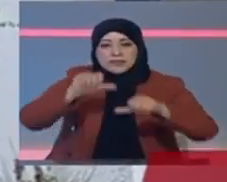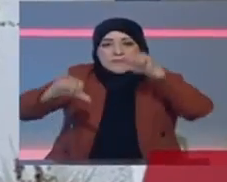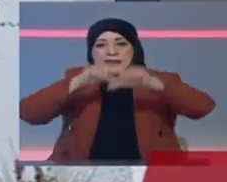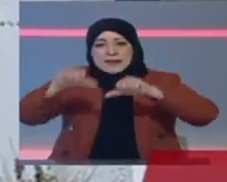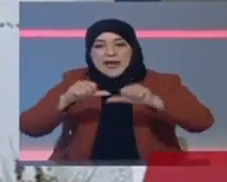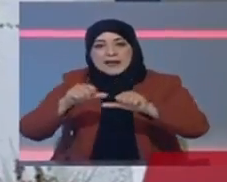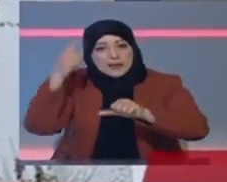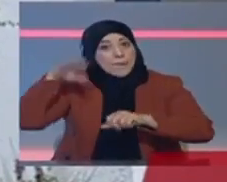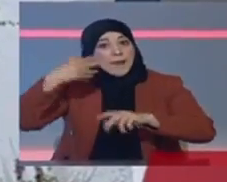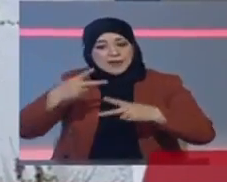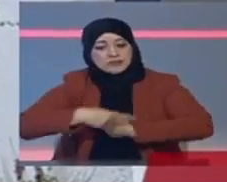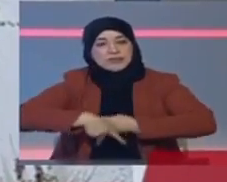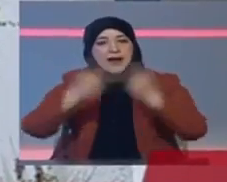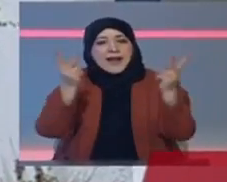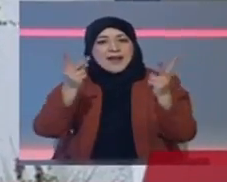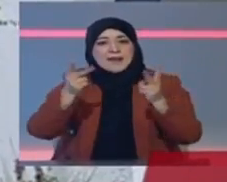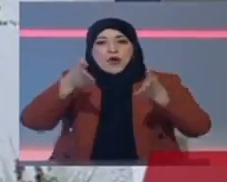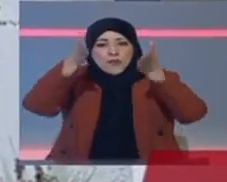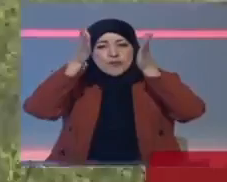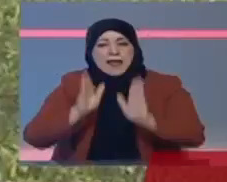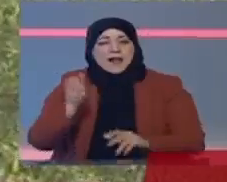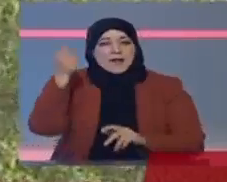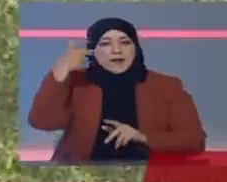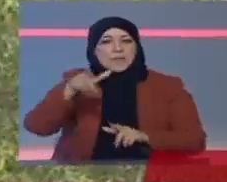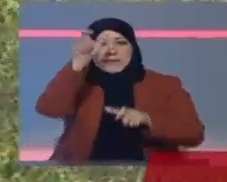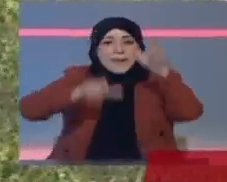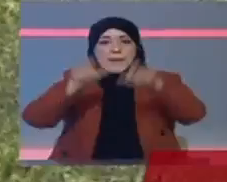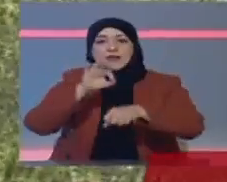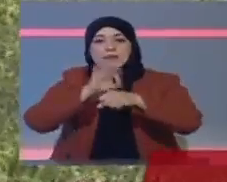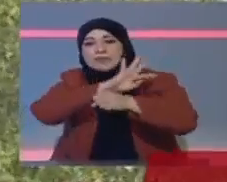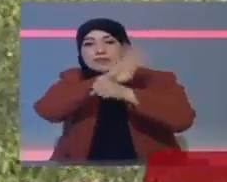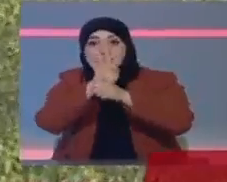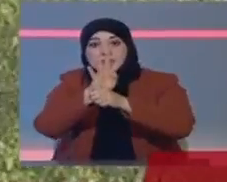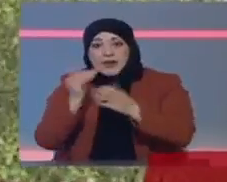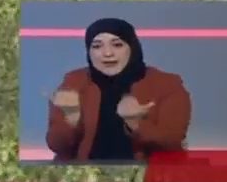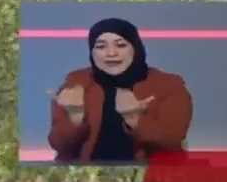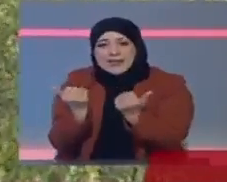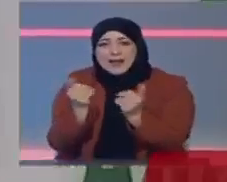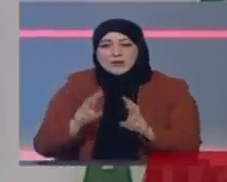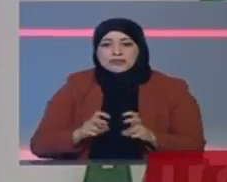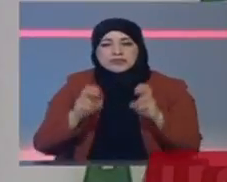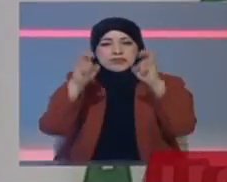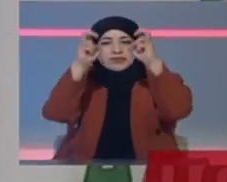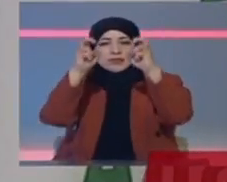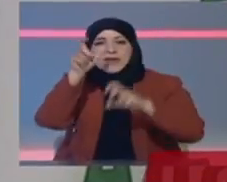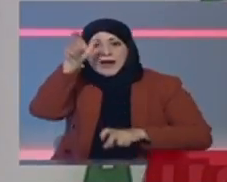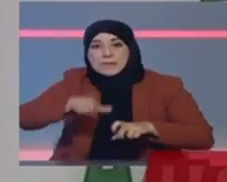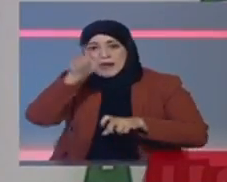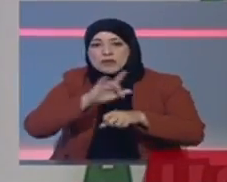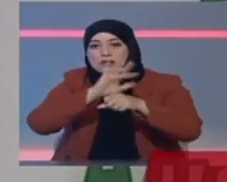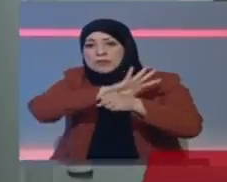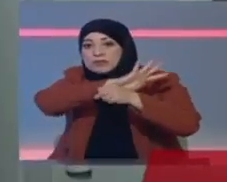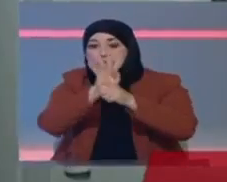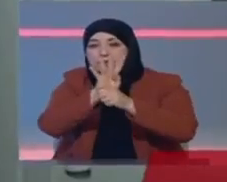لاعلان الحصيله الرسميه ل عدد المصابين وفي انتظار صدور البلاغ ارتفع عدد المصابين بهذا الفيروس